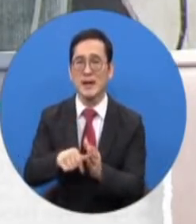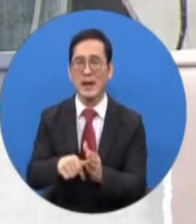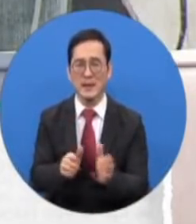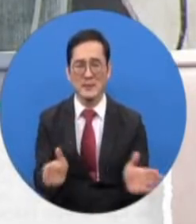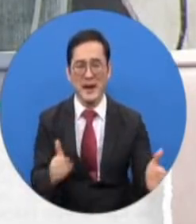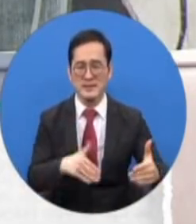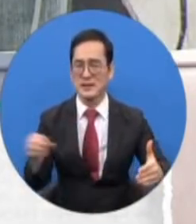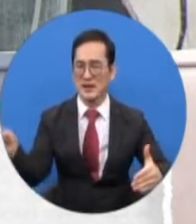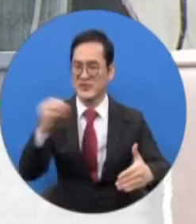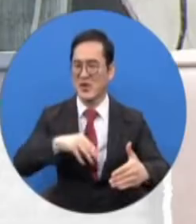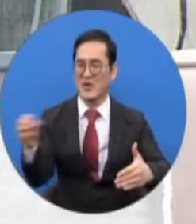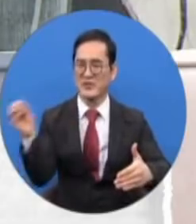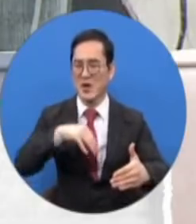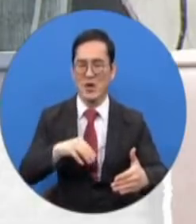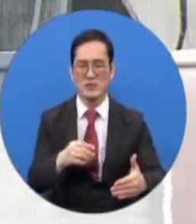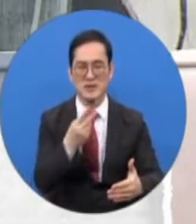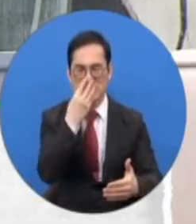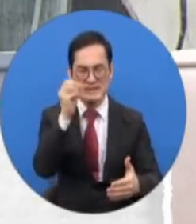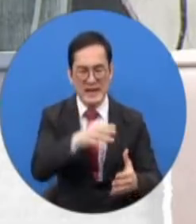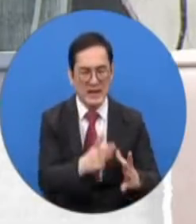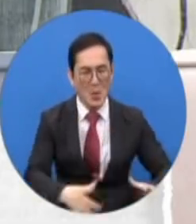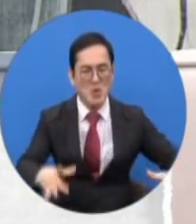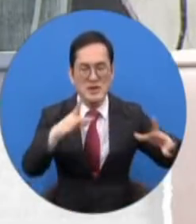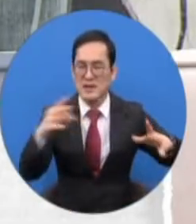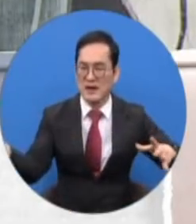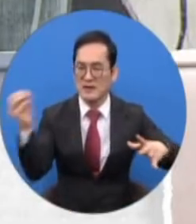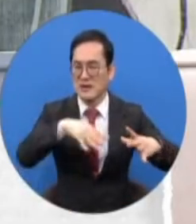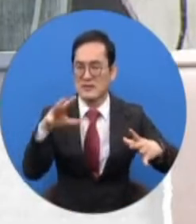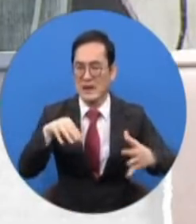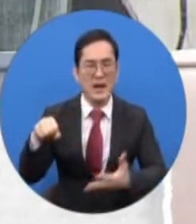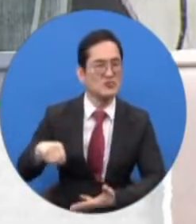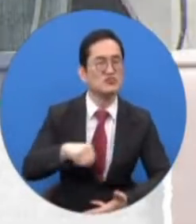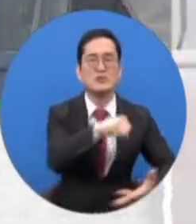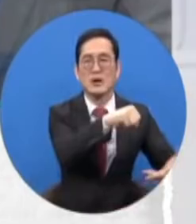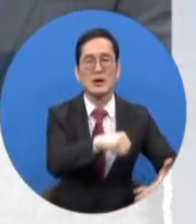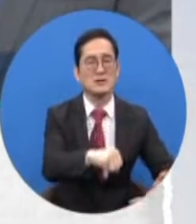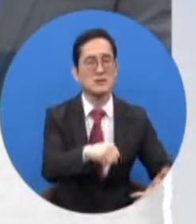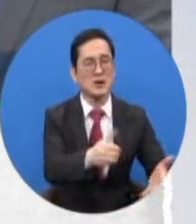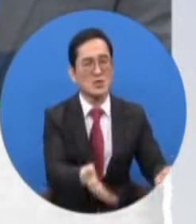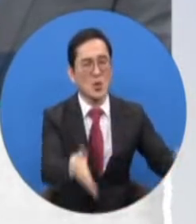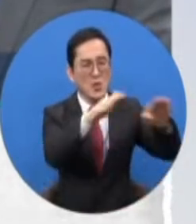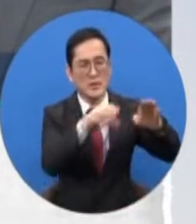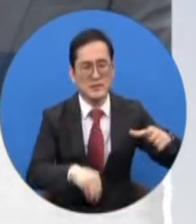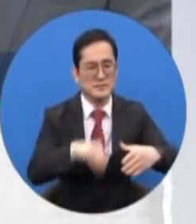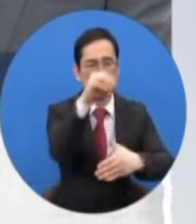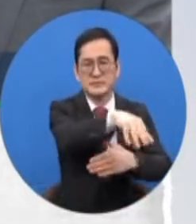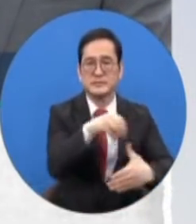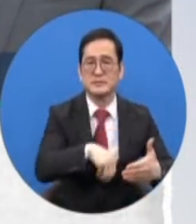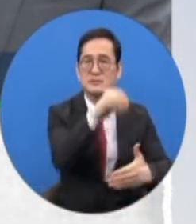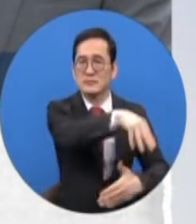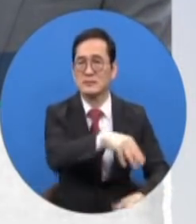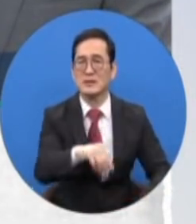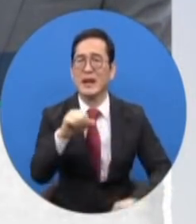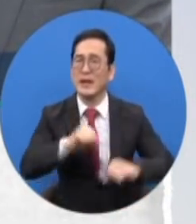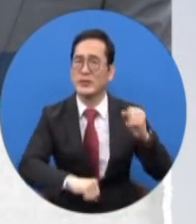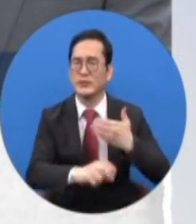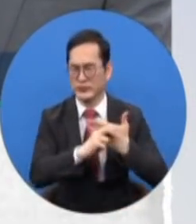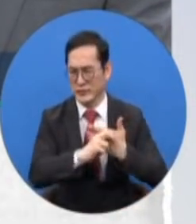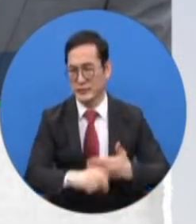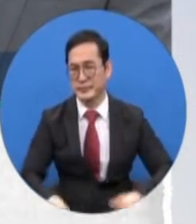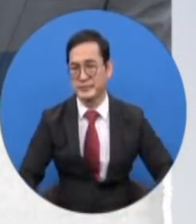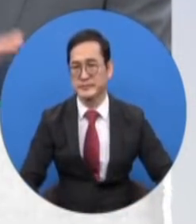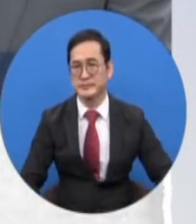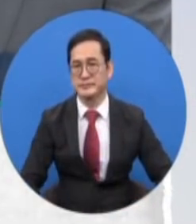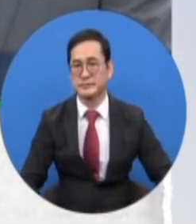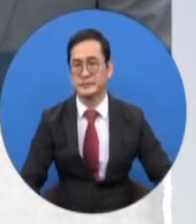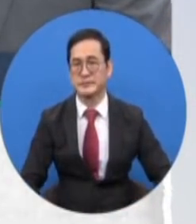종이박스에 넣는다든가 뭐 쓰레기 봉지에 넣어서 대리로 이렇게 투표함에 넣는다든가 그러니까 이런 것에 대해서